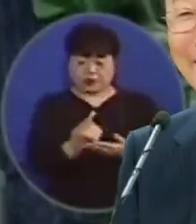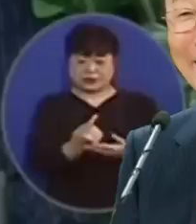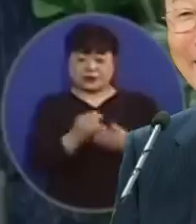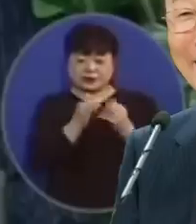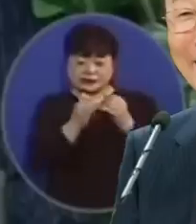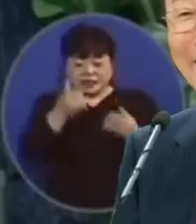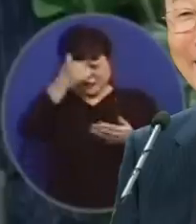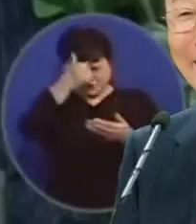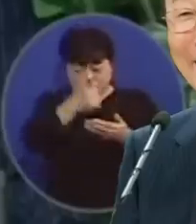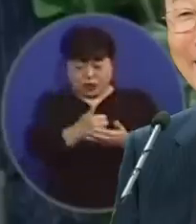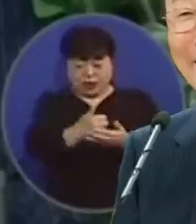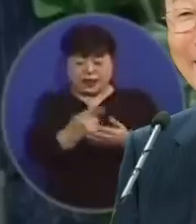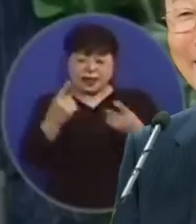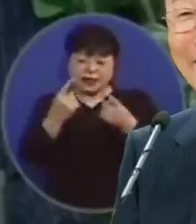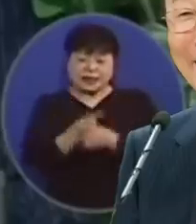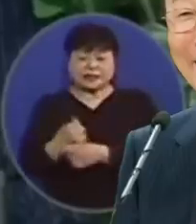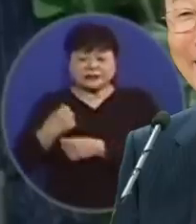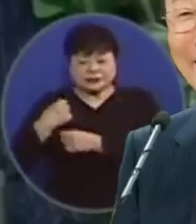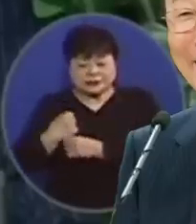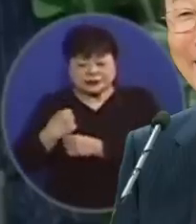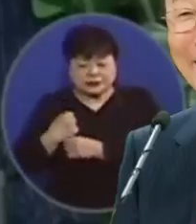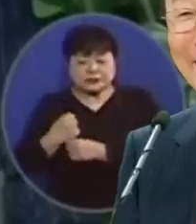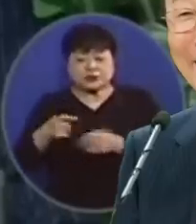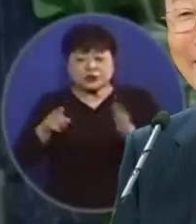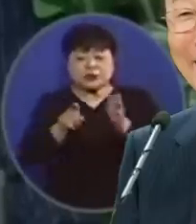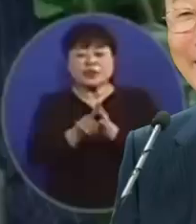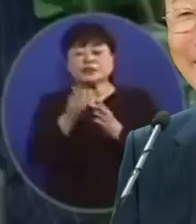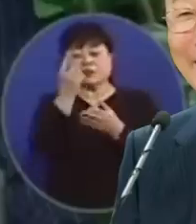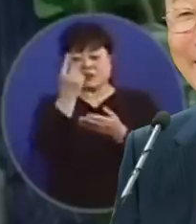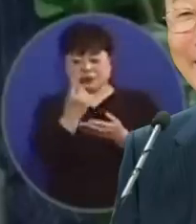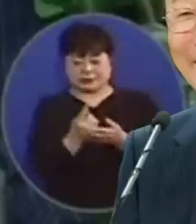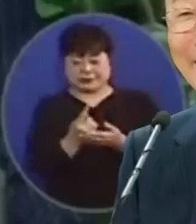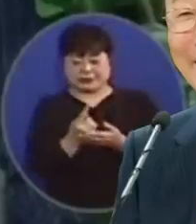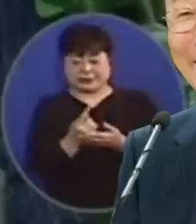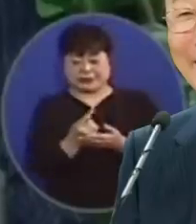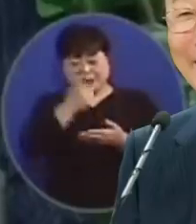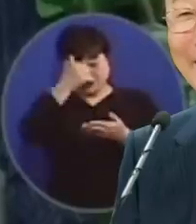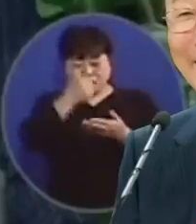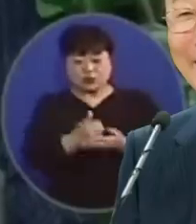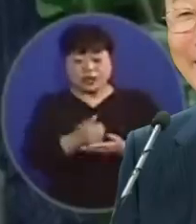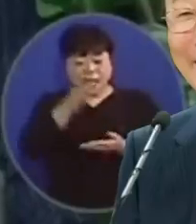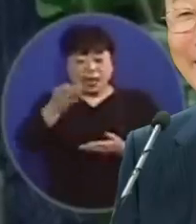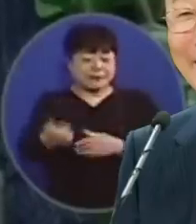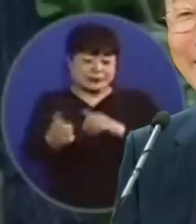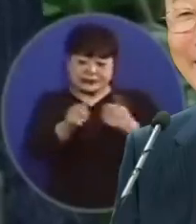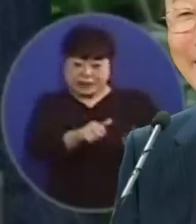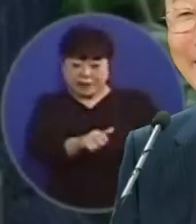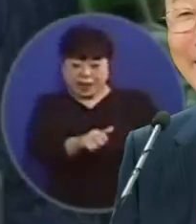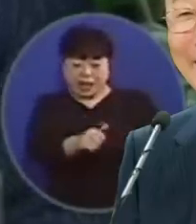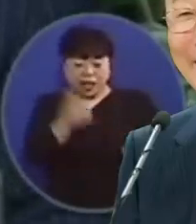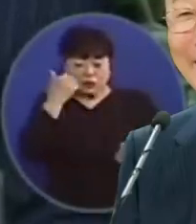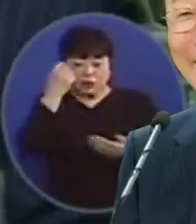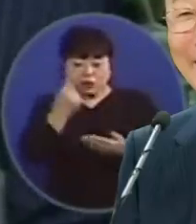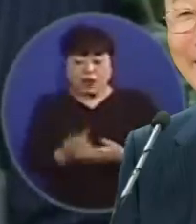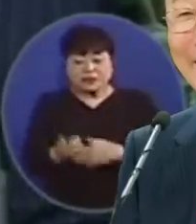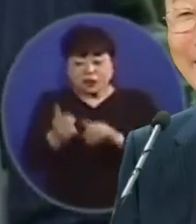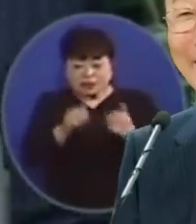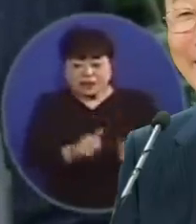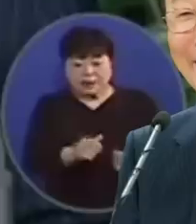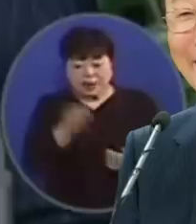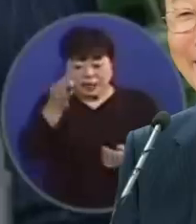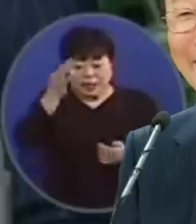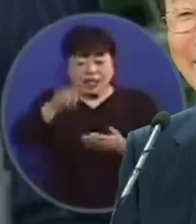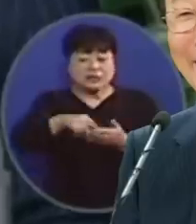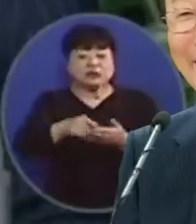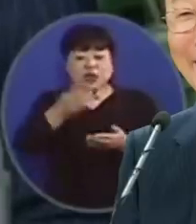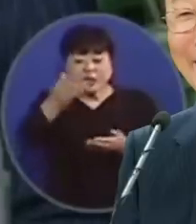사람의 죄를 대신 짊어지기 위해서 오신 것입니다. 죄의 값은 사망이기 때문에 누구든지 와서 사망의 대가를